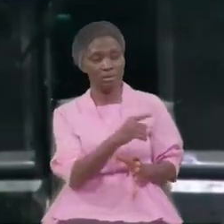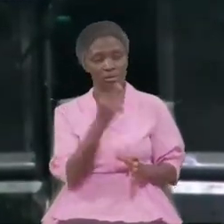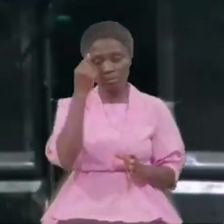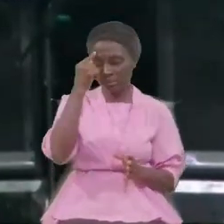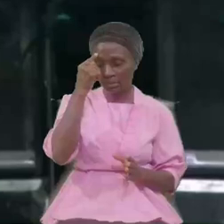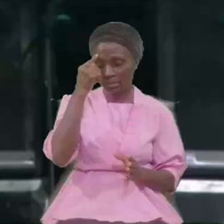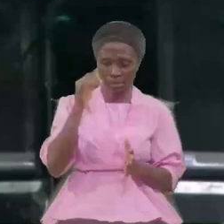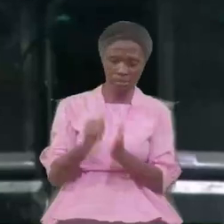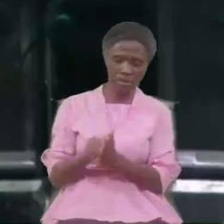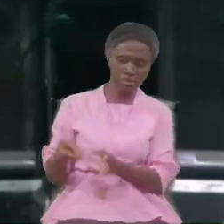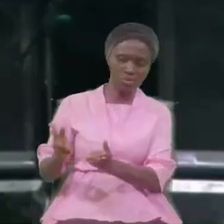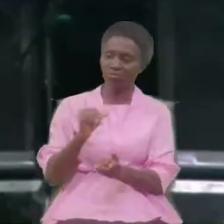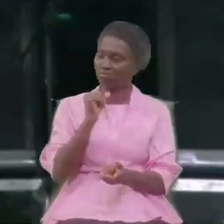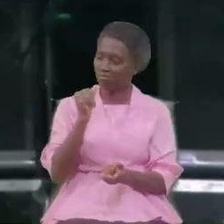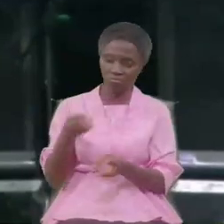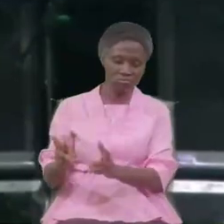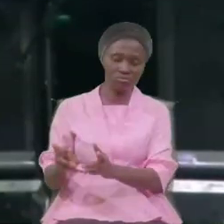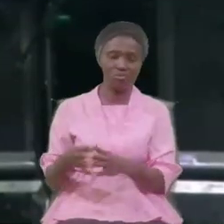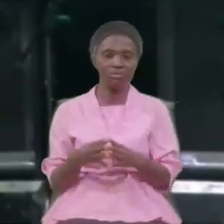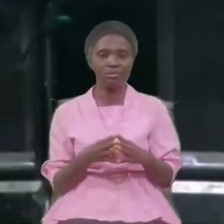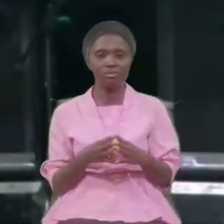il croyait que ce n'était pas la voie.